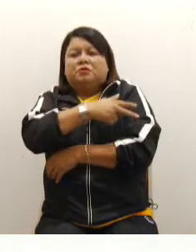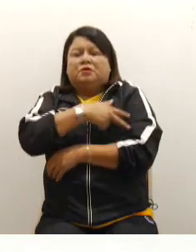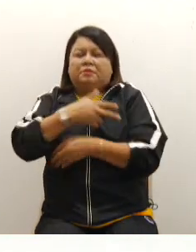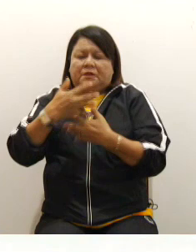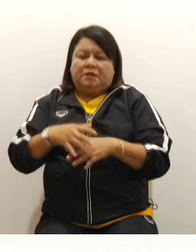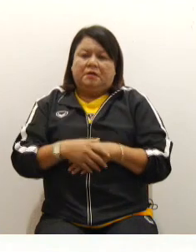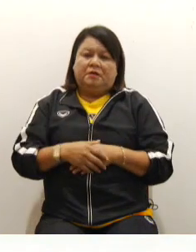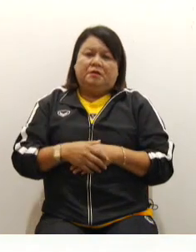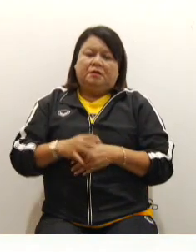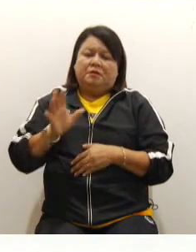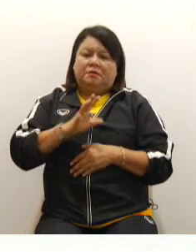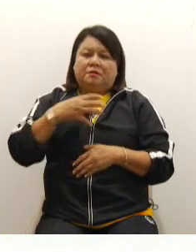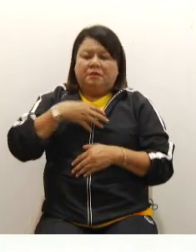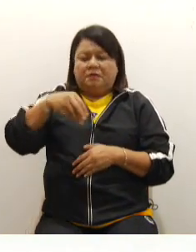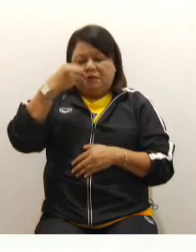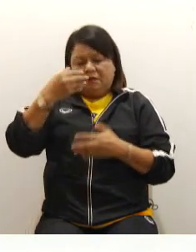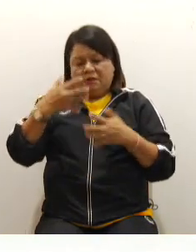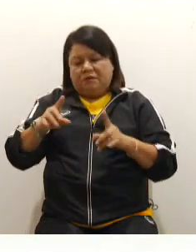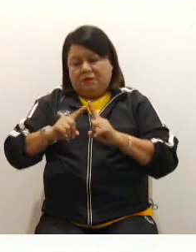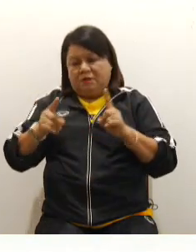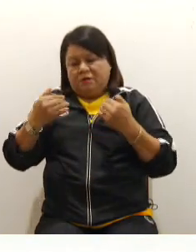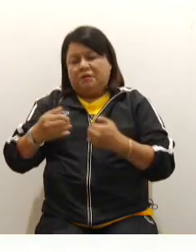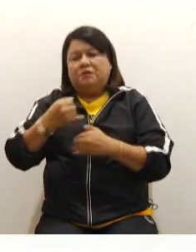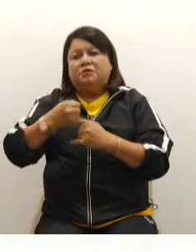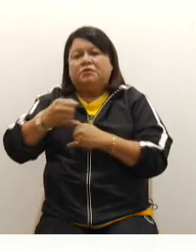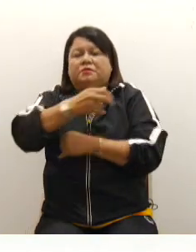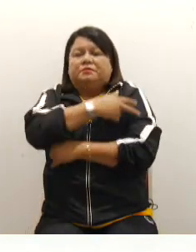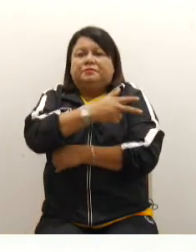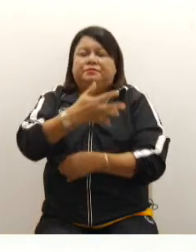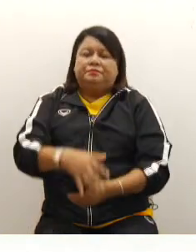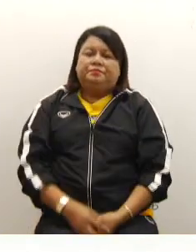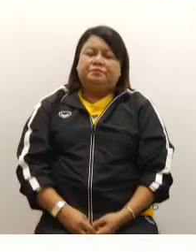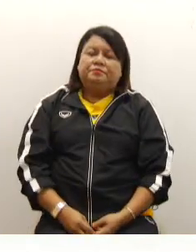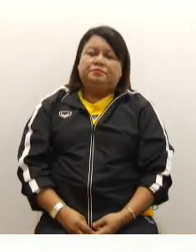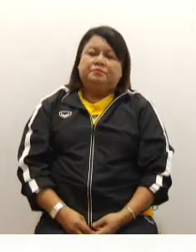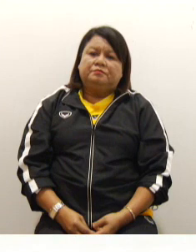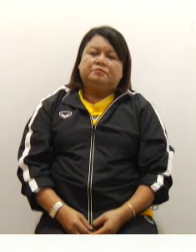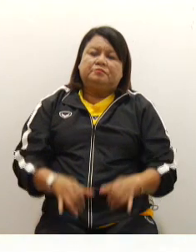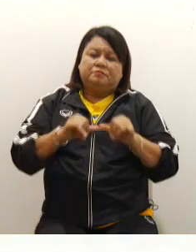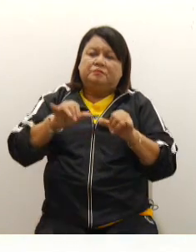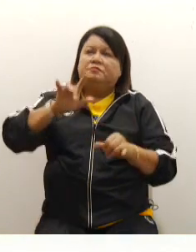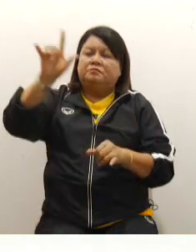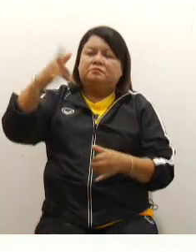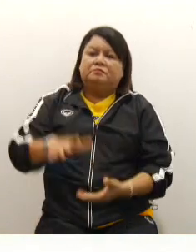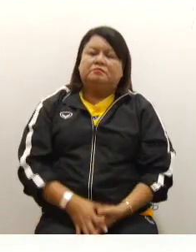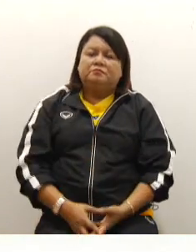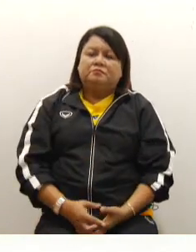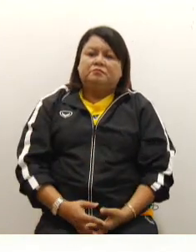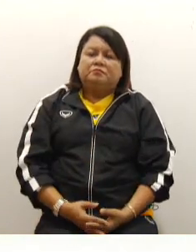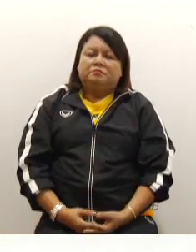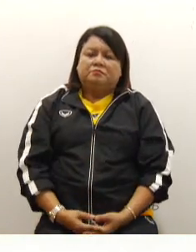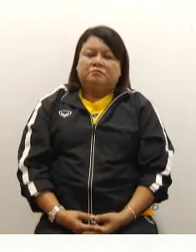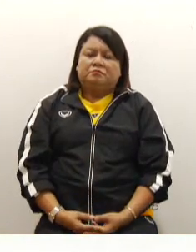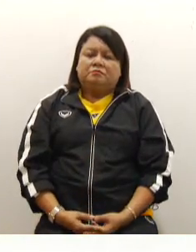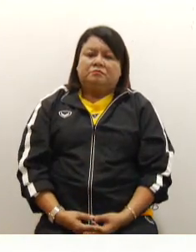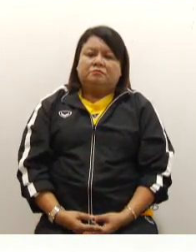ว่าไม่อยากเรียนแล้วไม่อยากเรียนแล้วนะคะแต่ก็จะจบแล้วนะคะตอนนี้นะคะก็ไปอยู่ต่างประเทศเลยตอนนี้นะคะไปเรียนด็อกเตอร์ที่ต่าง